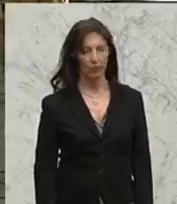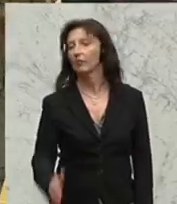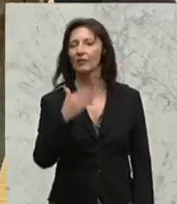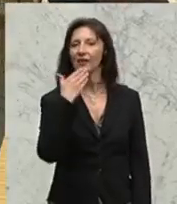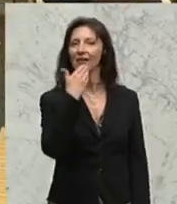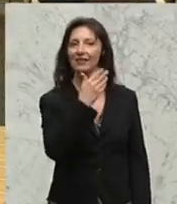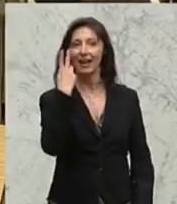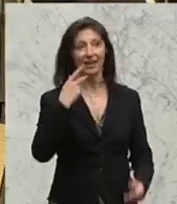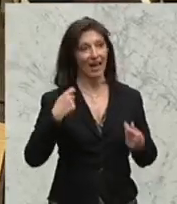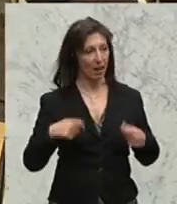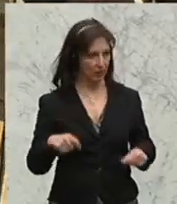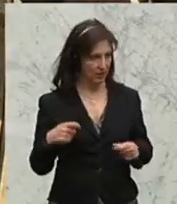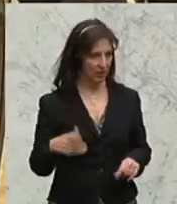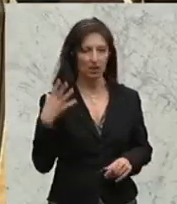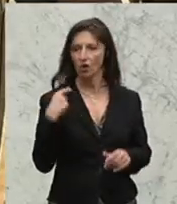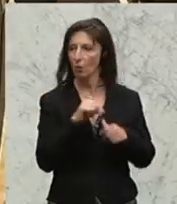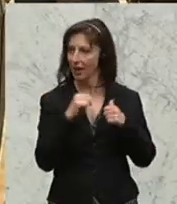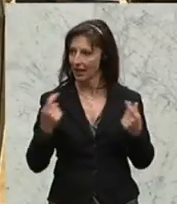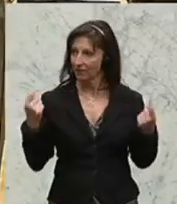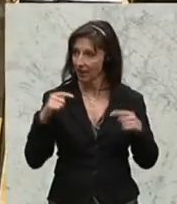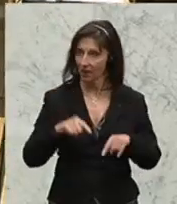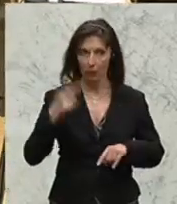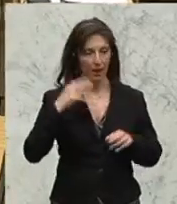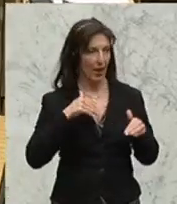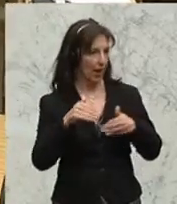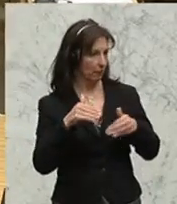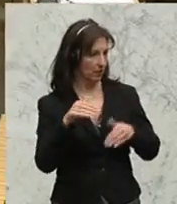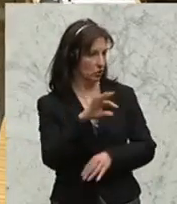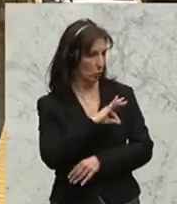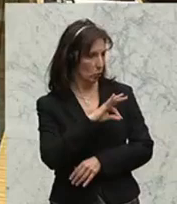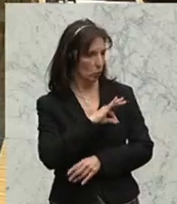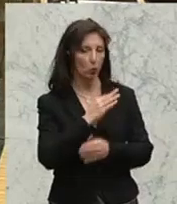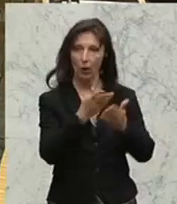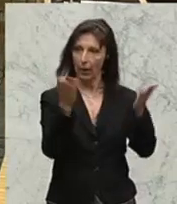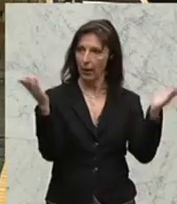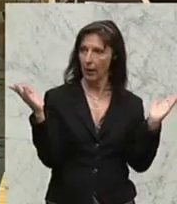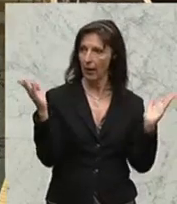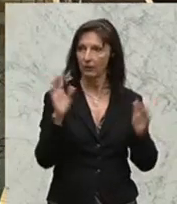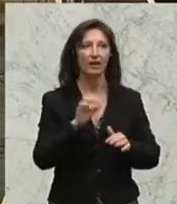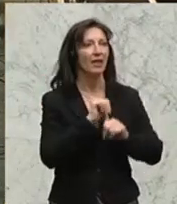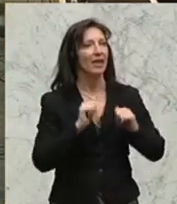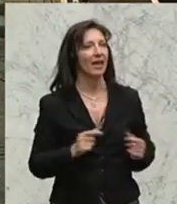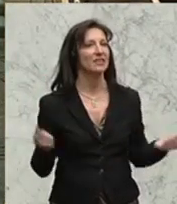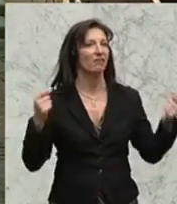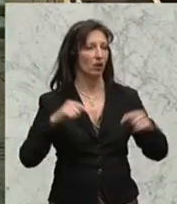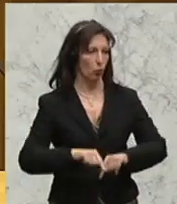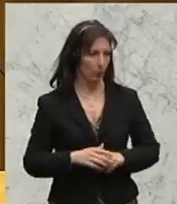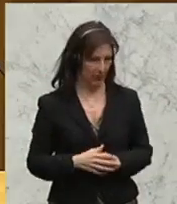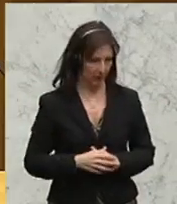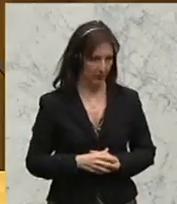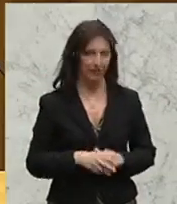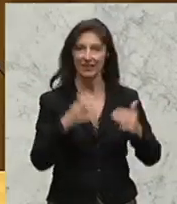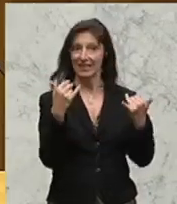Danke, Herr Präsident. Nochmal herzlich willkommen, Herr Minister, Kolleginnen und Kollegen. Auch an Sie nochmal, Zuseherinnen und Zuseher, herzlich willkommen. Unter